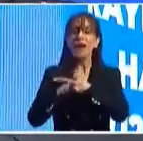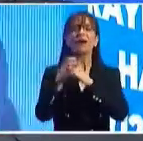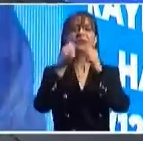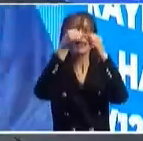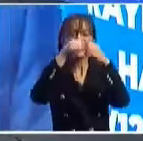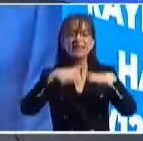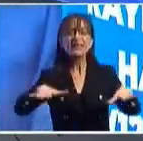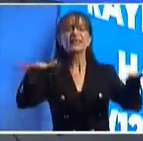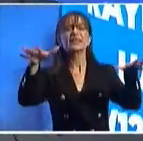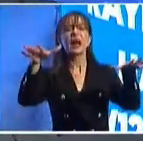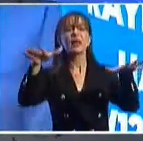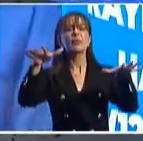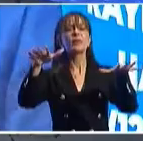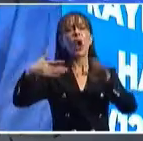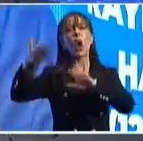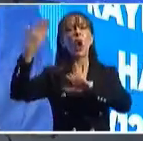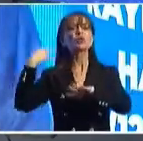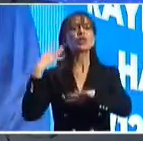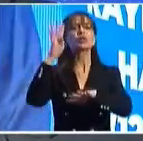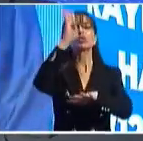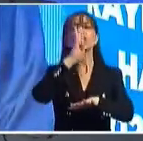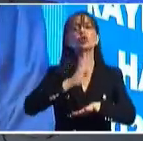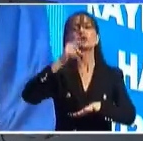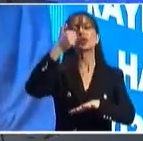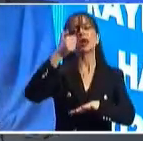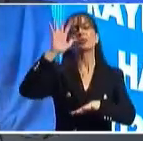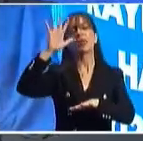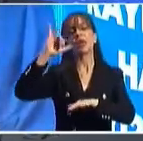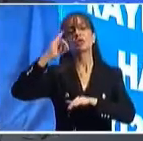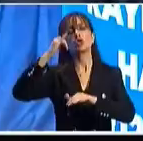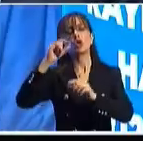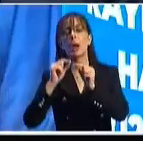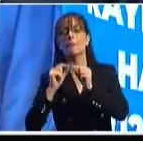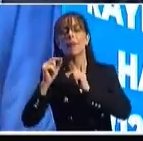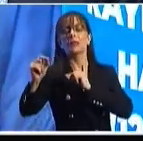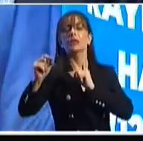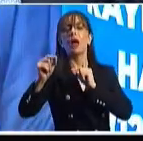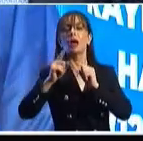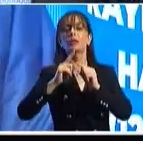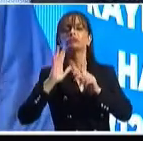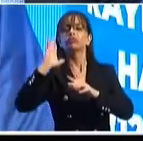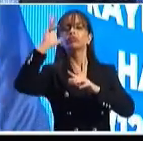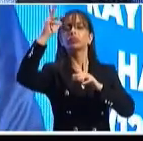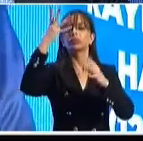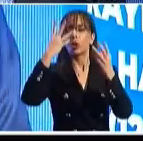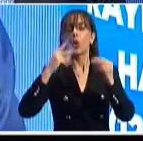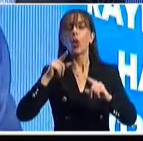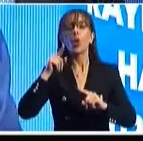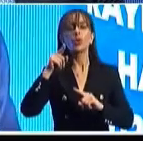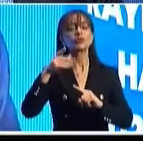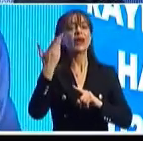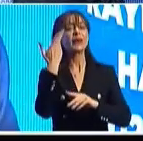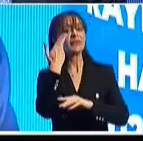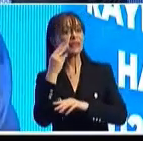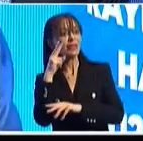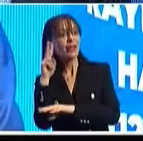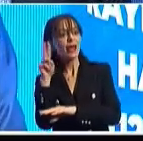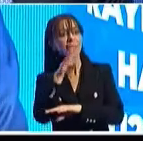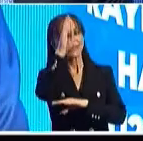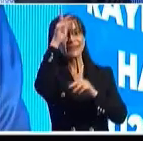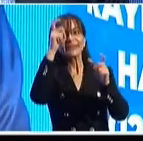uzunluğunu önce 465 kilometreye ulaştıracağız. İşte ekranları başında bizi izleyen